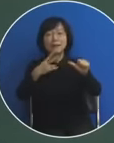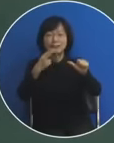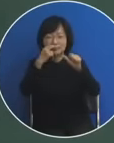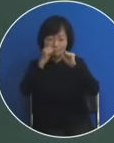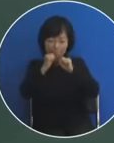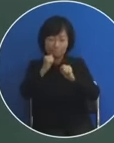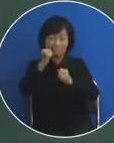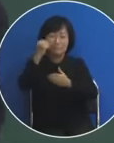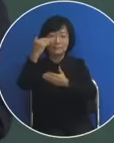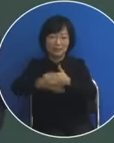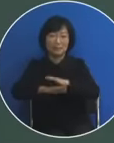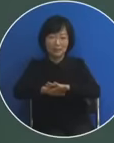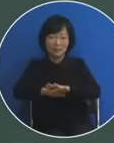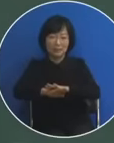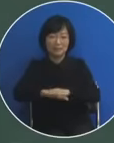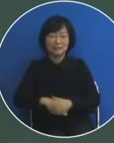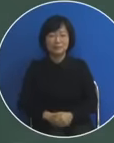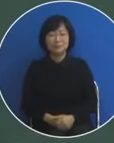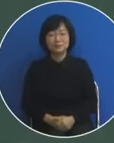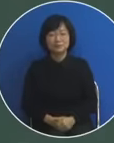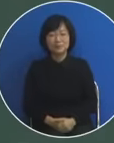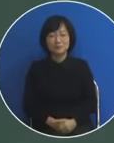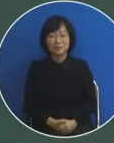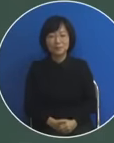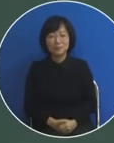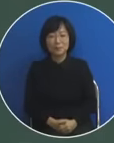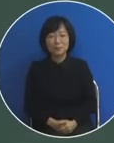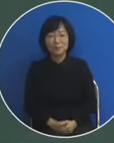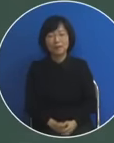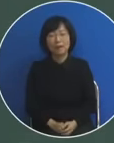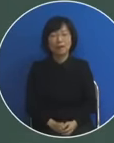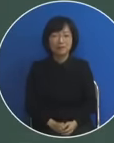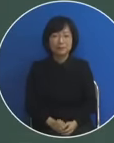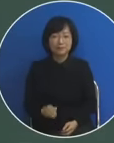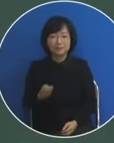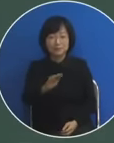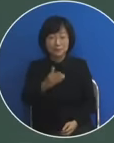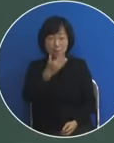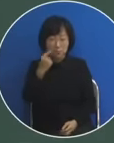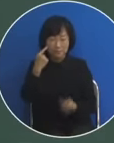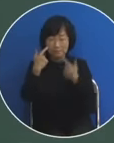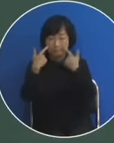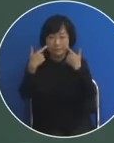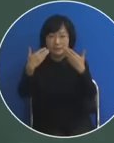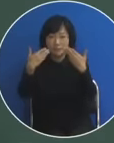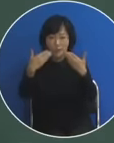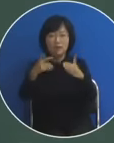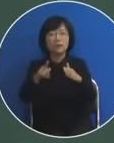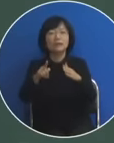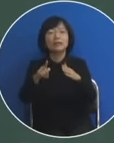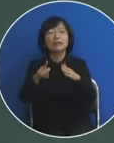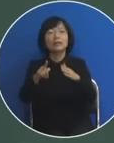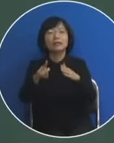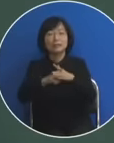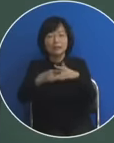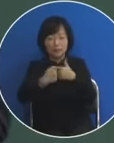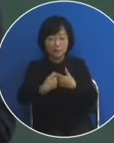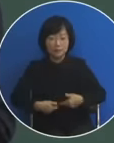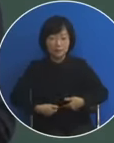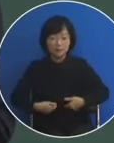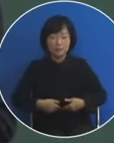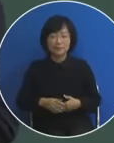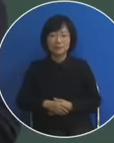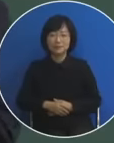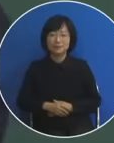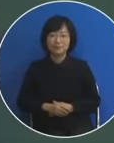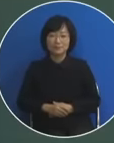겁니다. 여러분이 이 부분에 가장 지금부터 이렇게 신경 쓰셔야 됩니다. So to correctly understand the gospel brings in God's amazing blessing. So you need to understand this